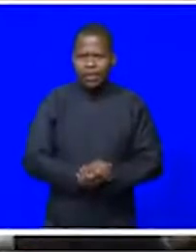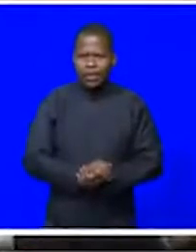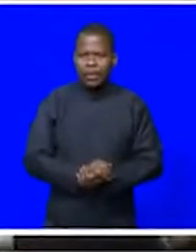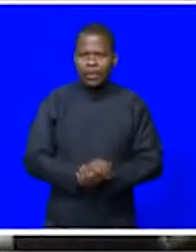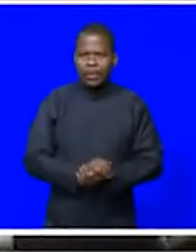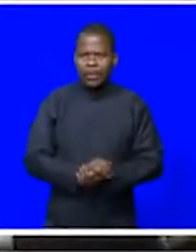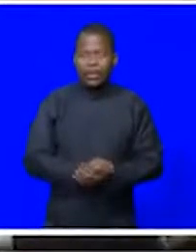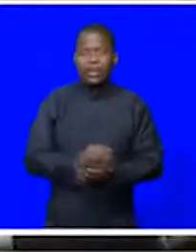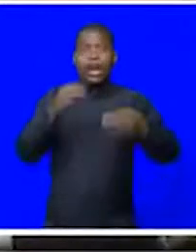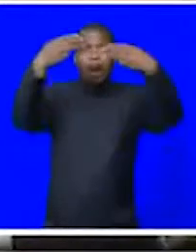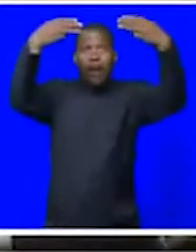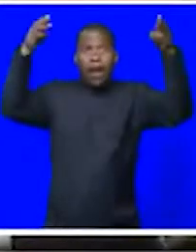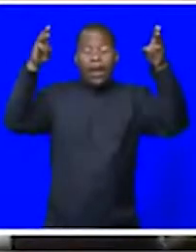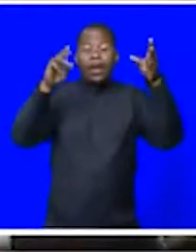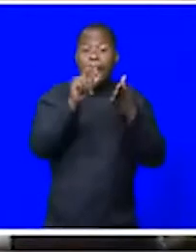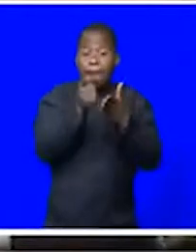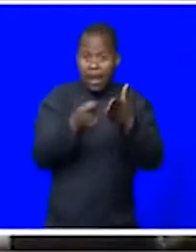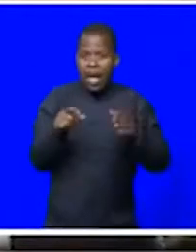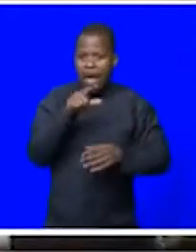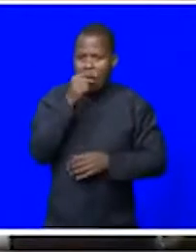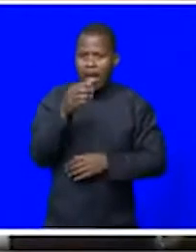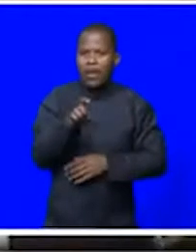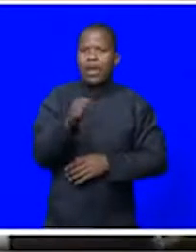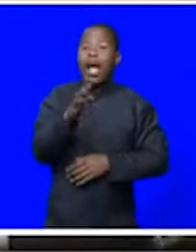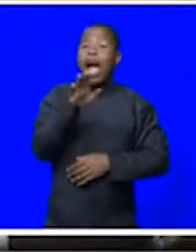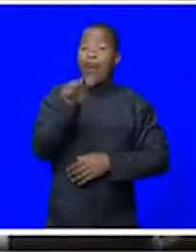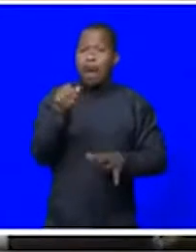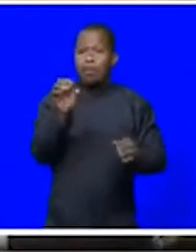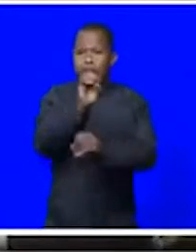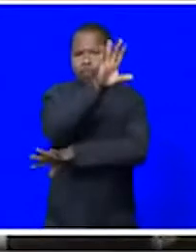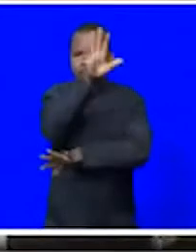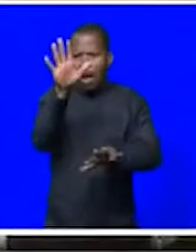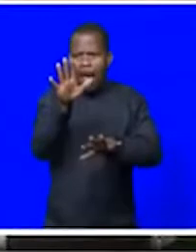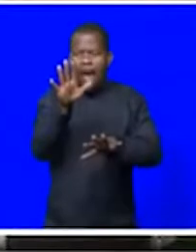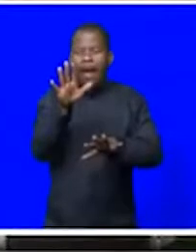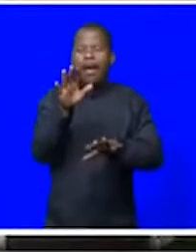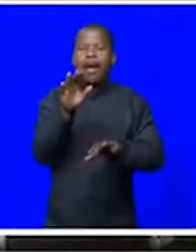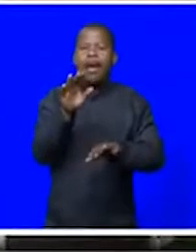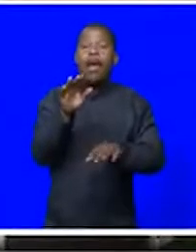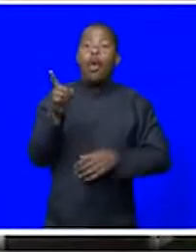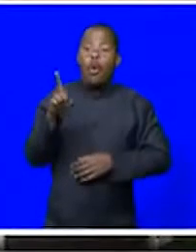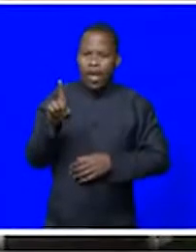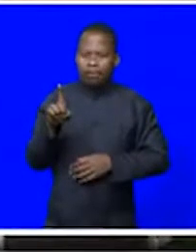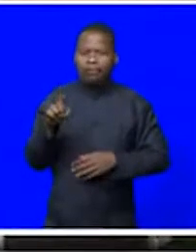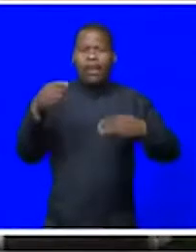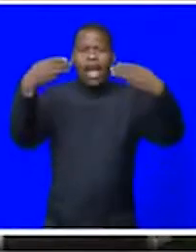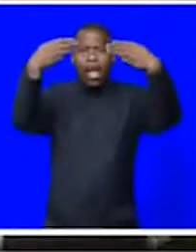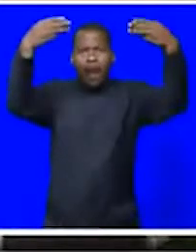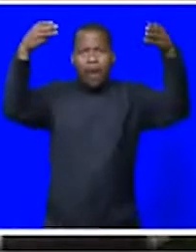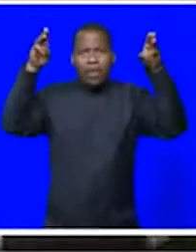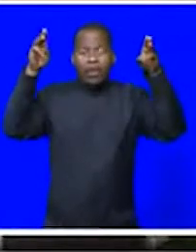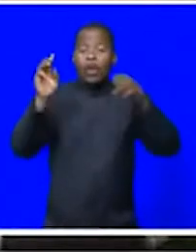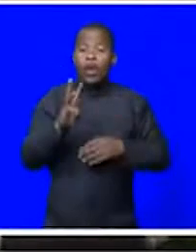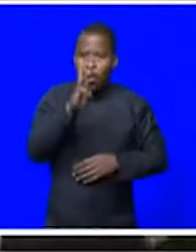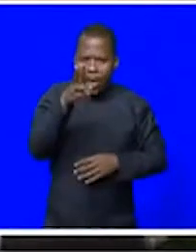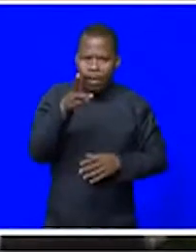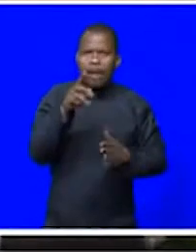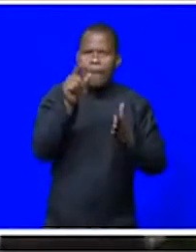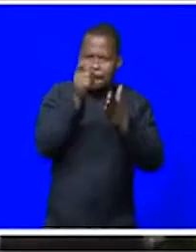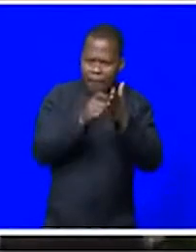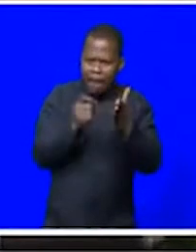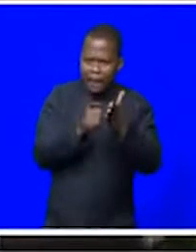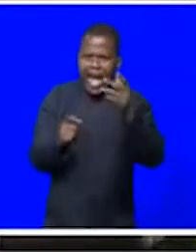Mapalane we Parliament Benedict Gaba watisasive kanye nabo bonke labathinsekako ukuthi iParliament itabe ithatha imivo